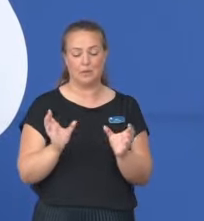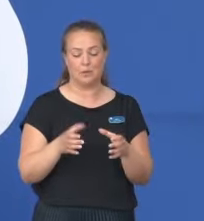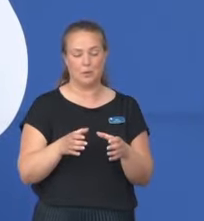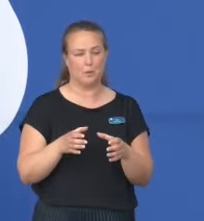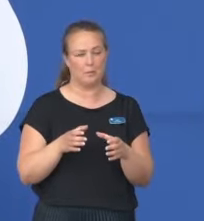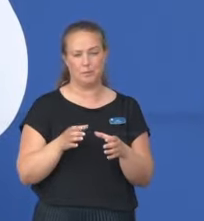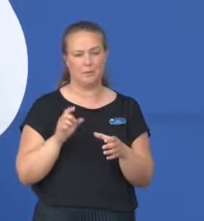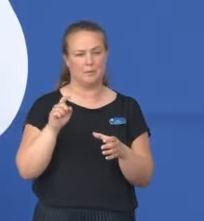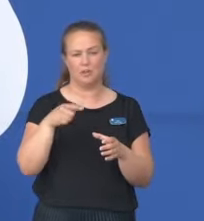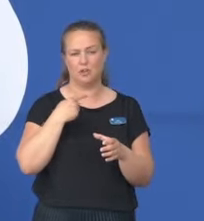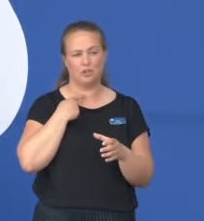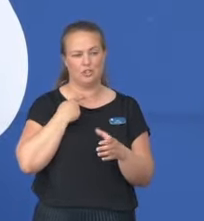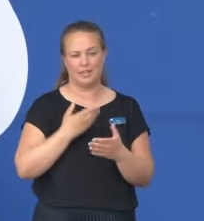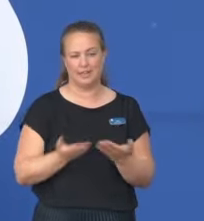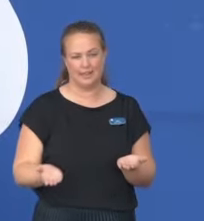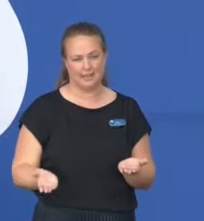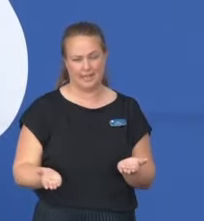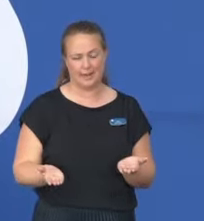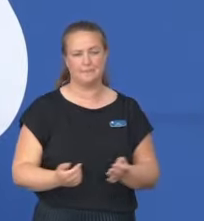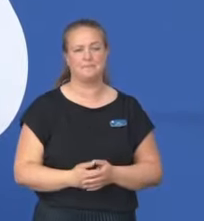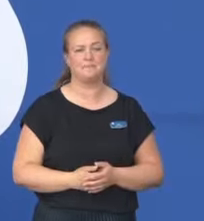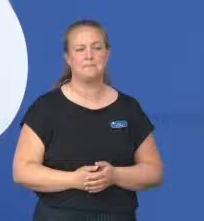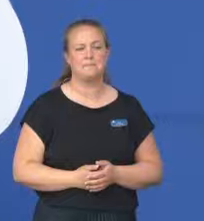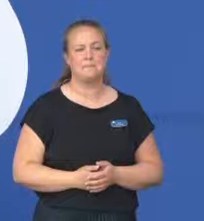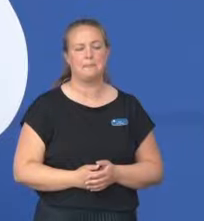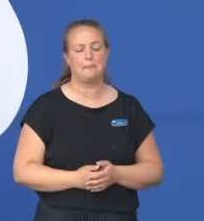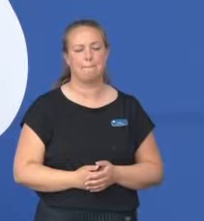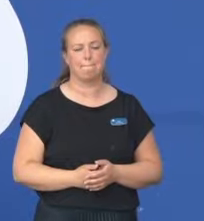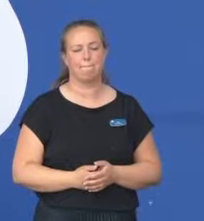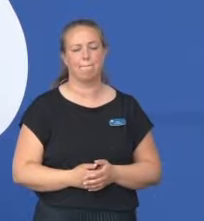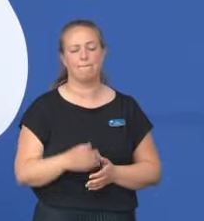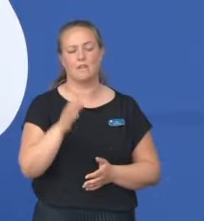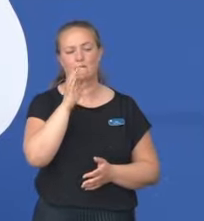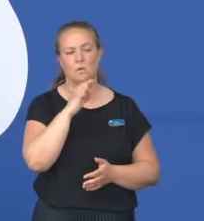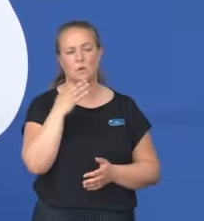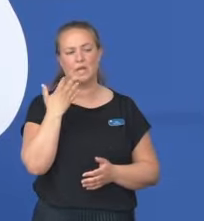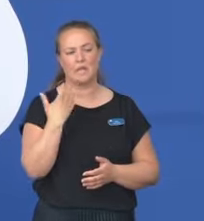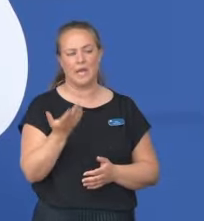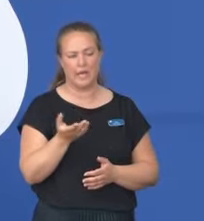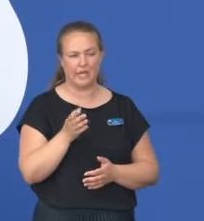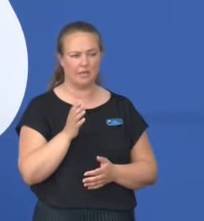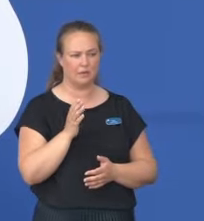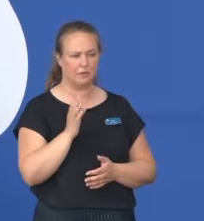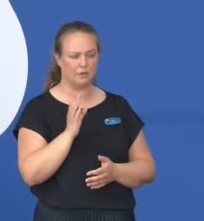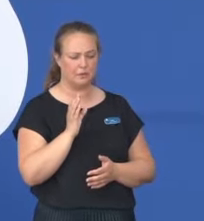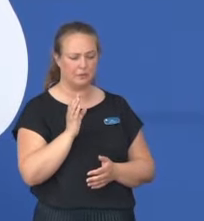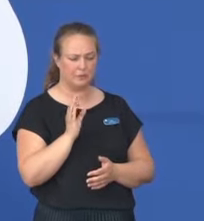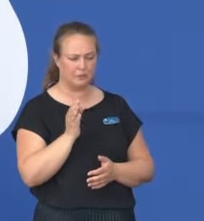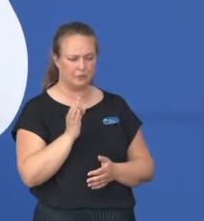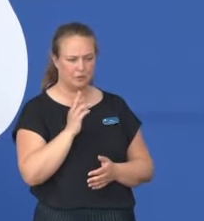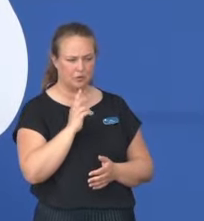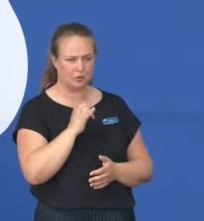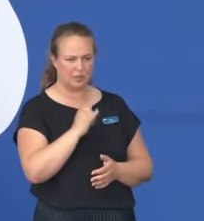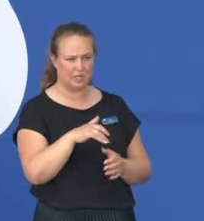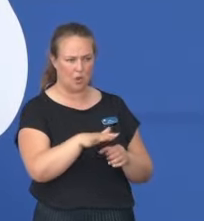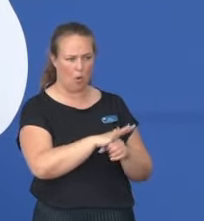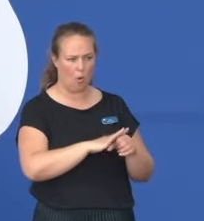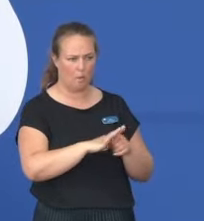särskild tillräcklig utsträckning. Och att då är frågan om hur områden med låg tillit